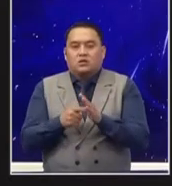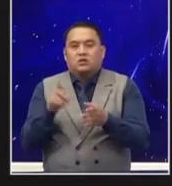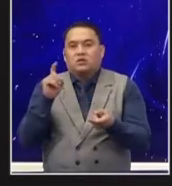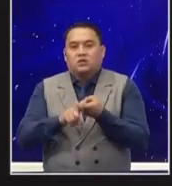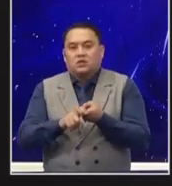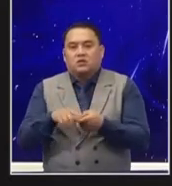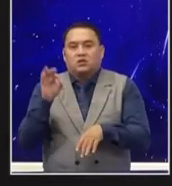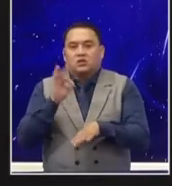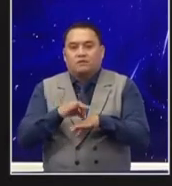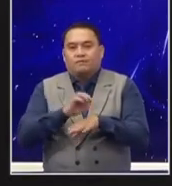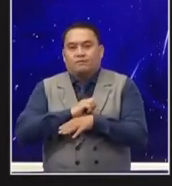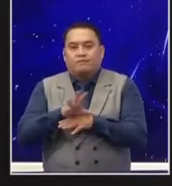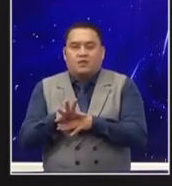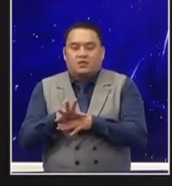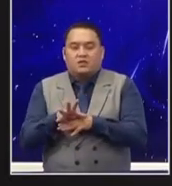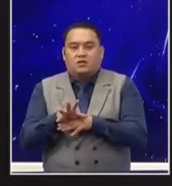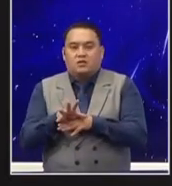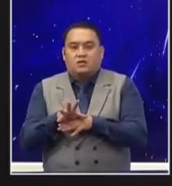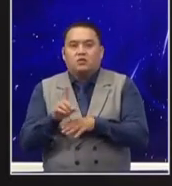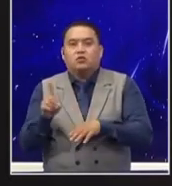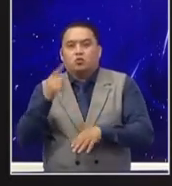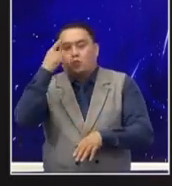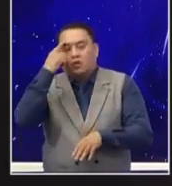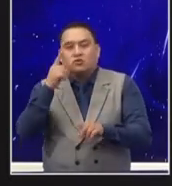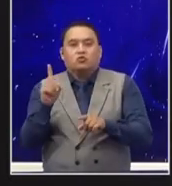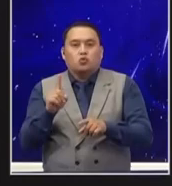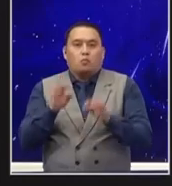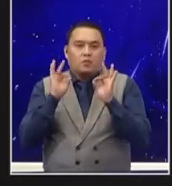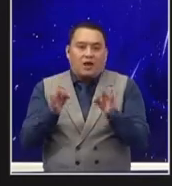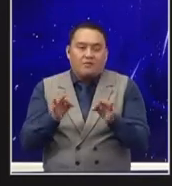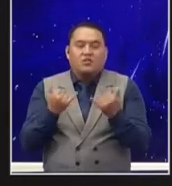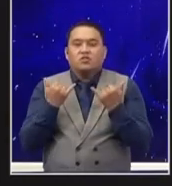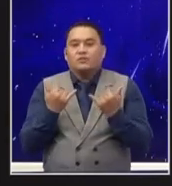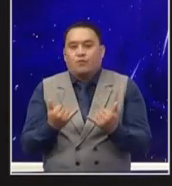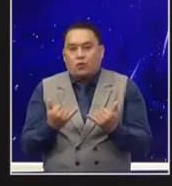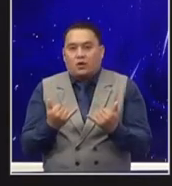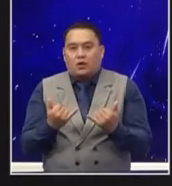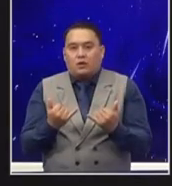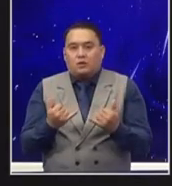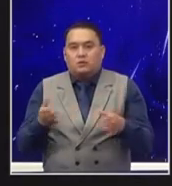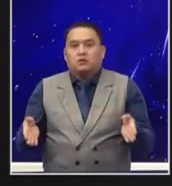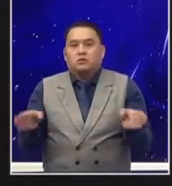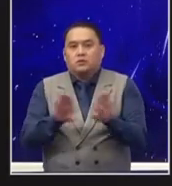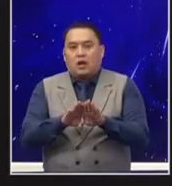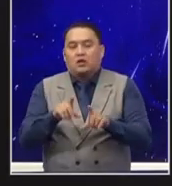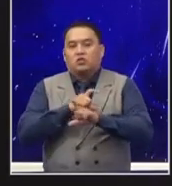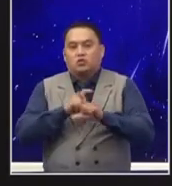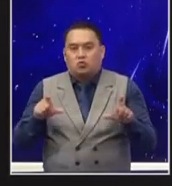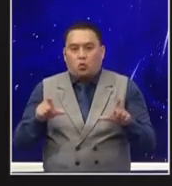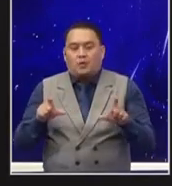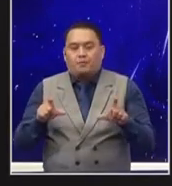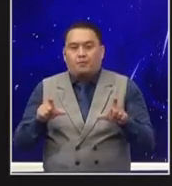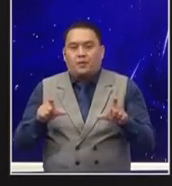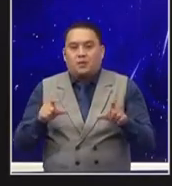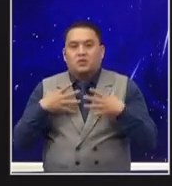зараженный ковид. Не считаете ли вы целесообразным на данный момент закрыть дежурные классы?